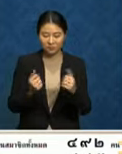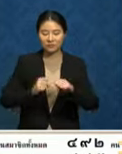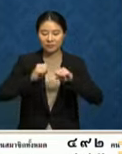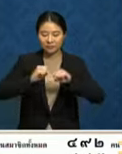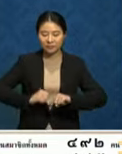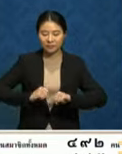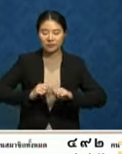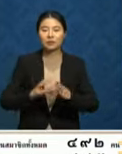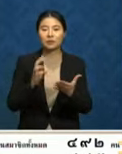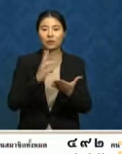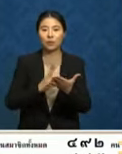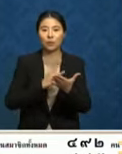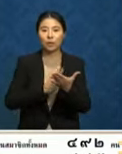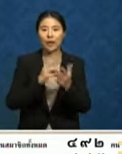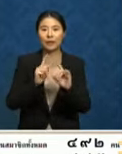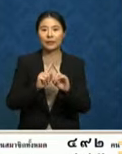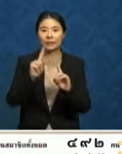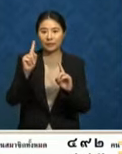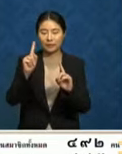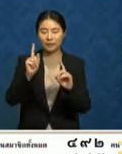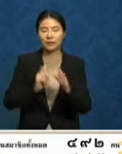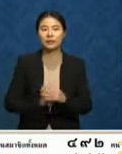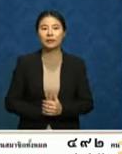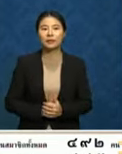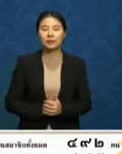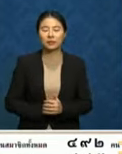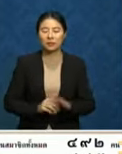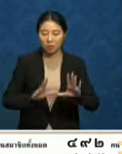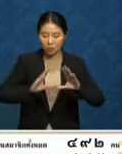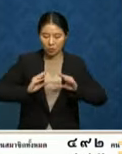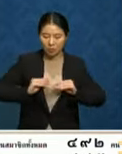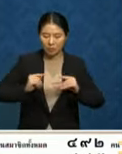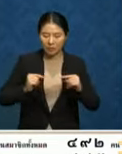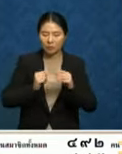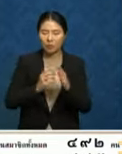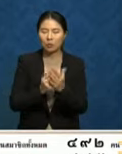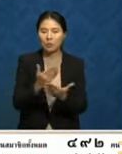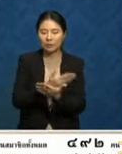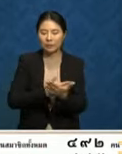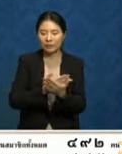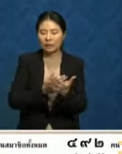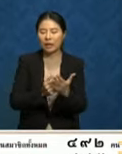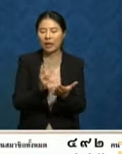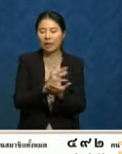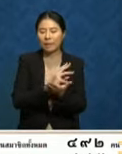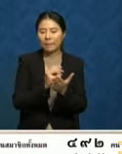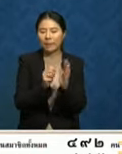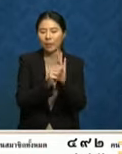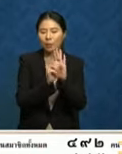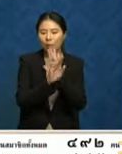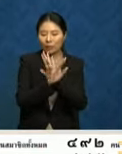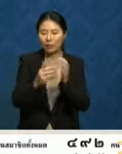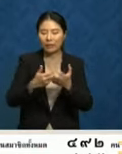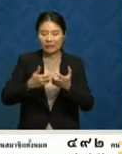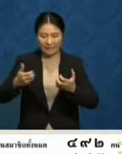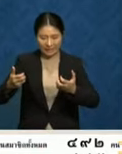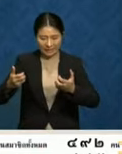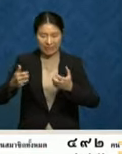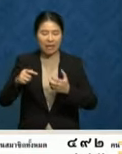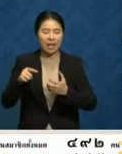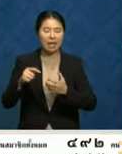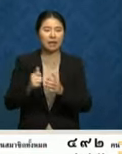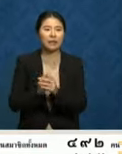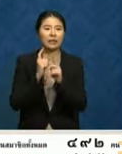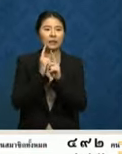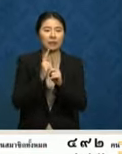ในวาระที่ 1นะครับว่าจะรับหลักการหรือไม่รับหลักการแห่งร่างพระบัญญัติตาม